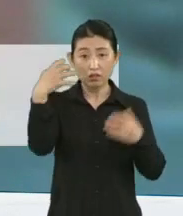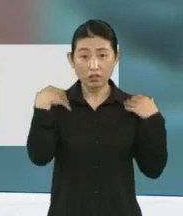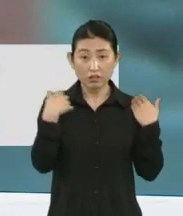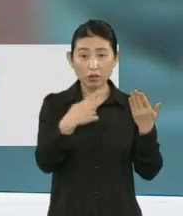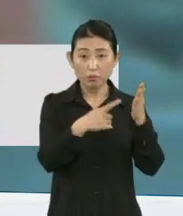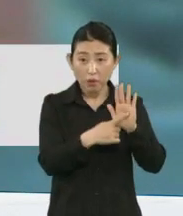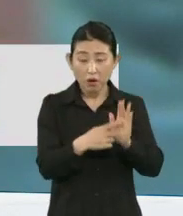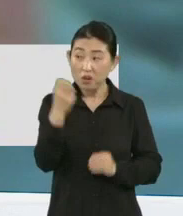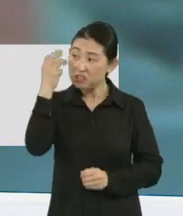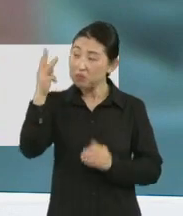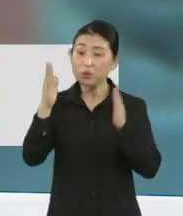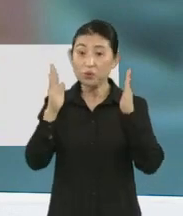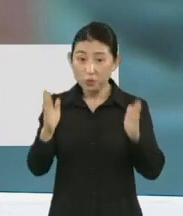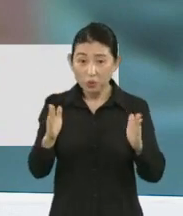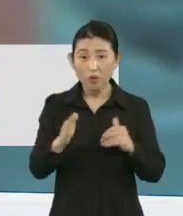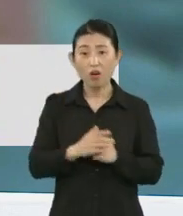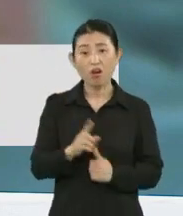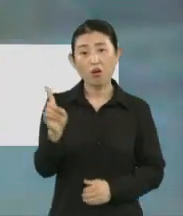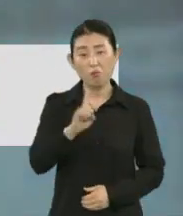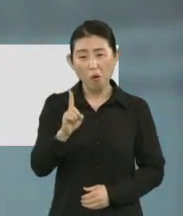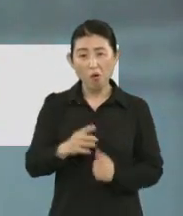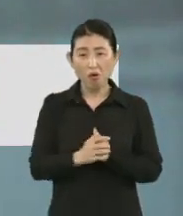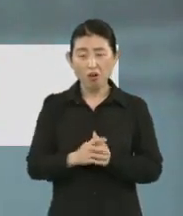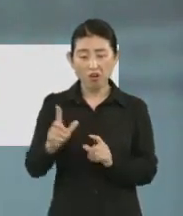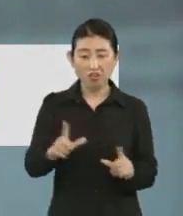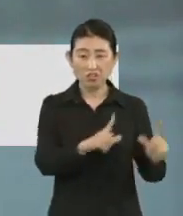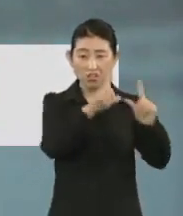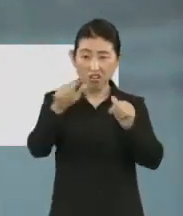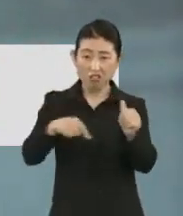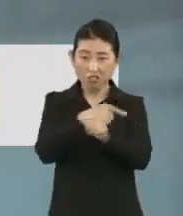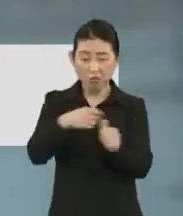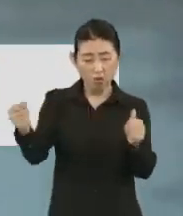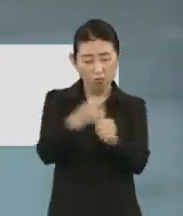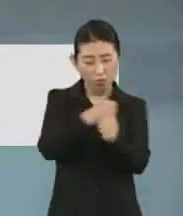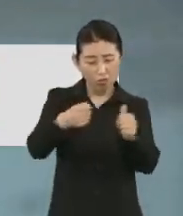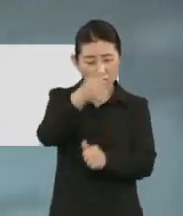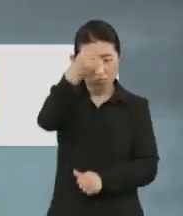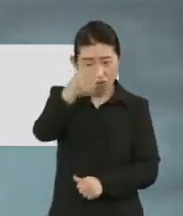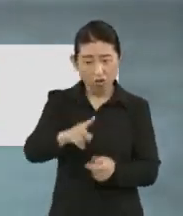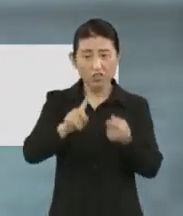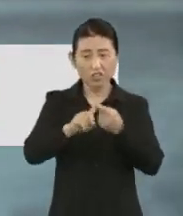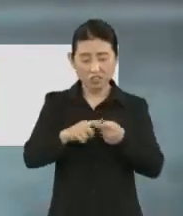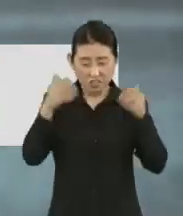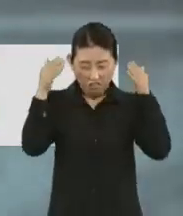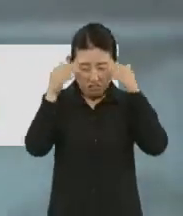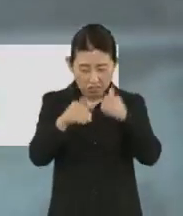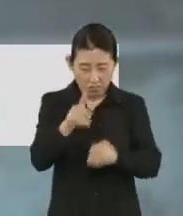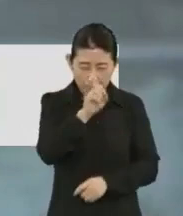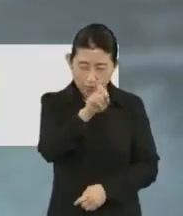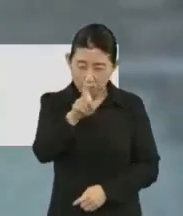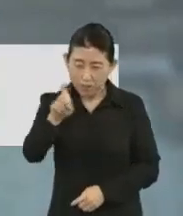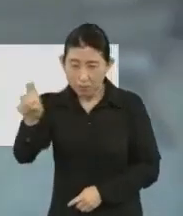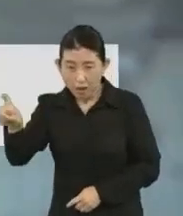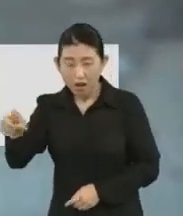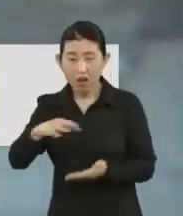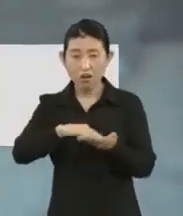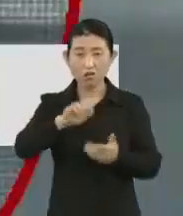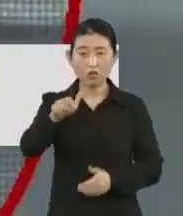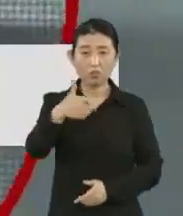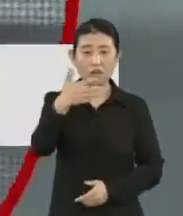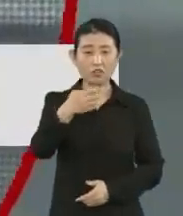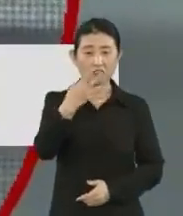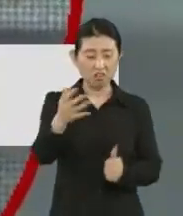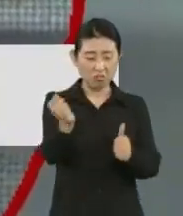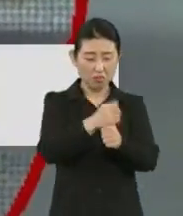대전경찰청은 최근 3개월 동안 이른바 고질적 생활주변 폭력 행위에 대한 집중 단속을 실시해